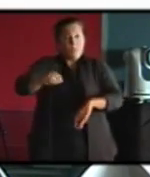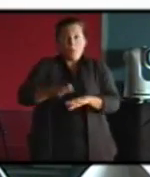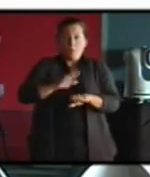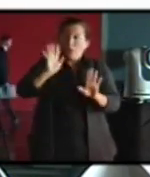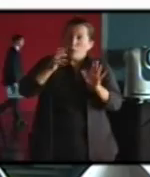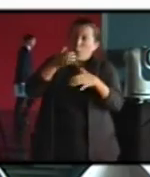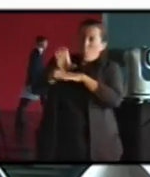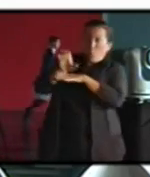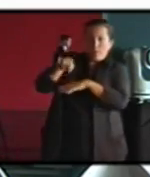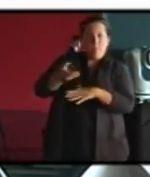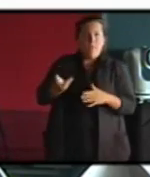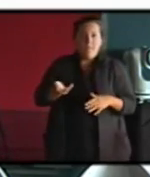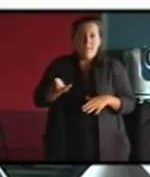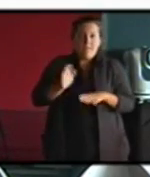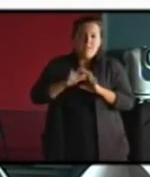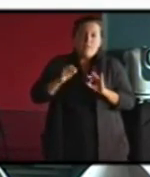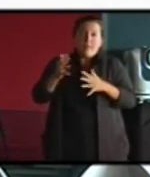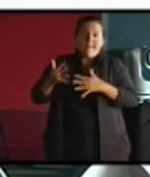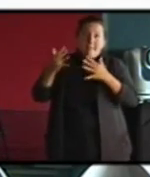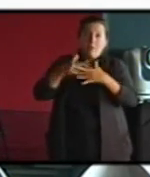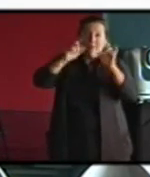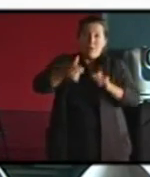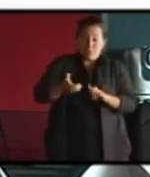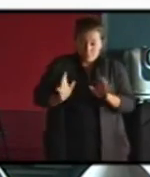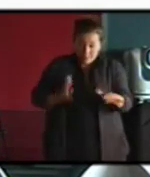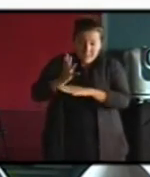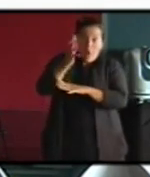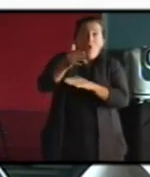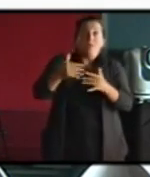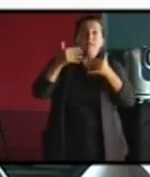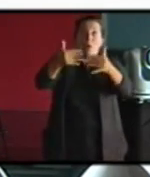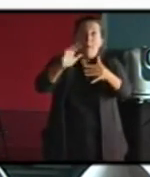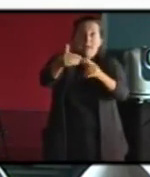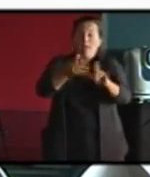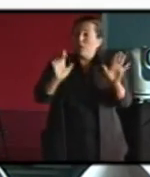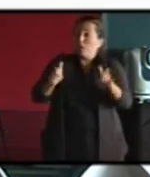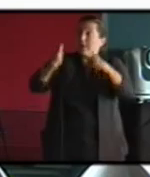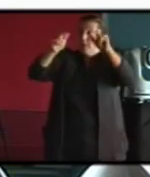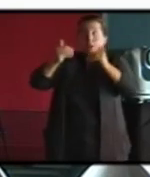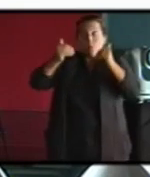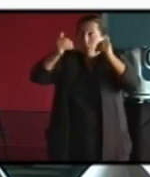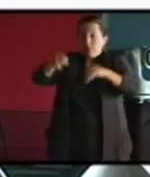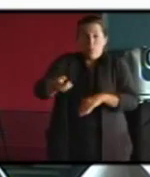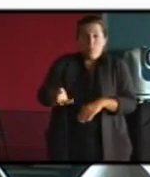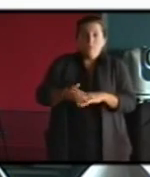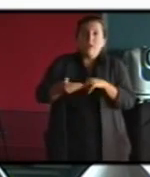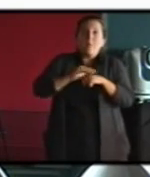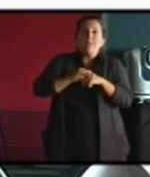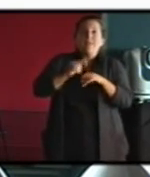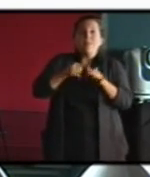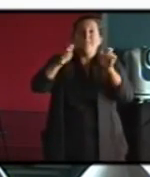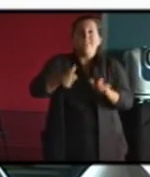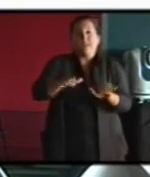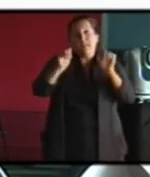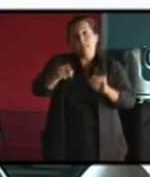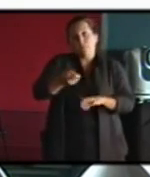contre, on passait pour un fou. 10 ans après, tout le monde était contre la démolition. Donc maintenant, c'est devenu politique correct d'être contre la